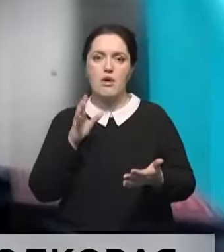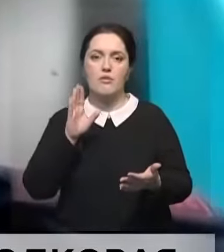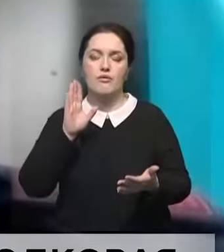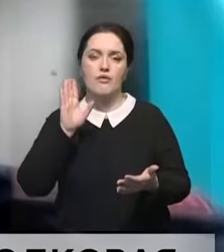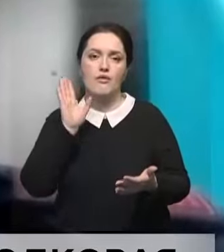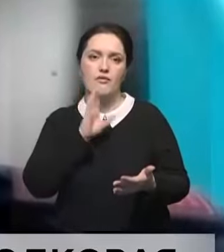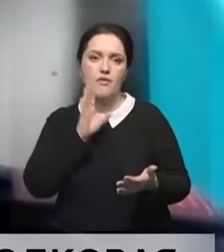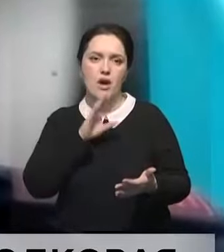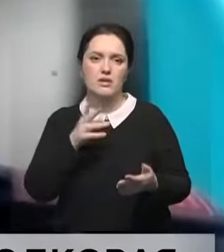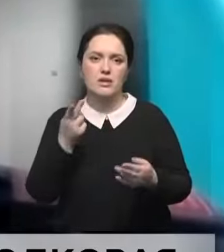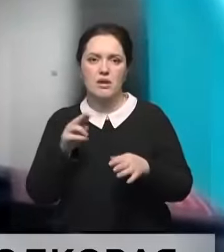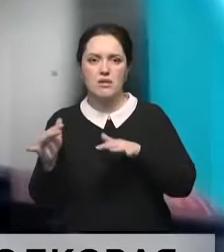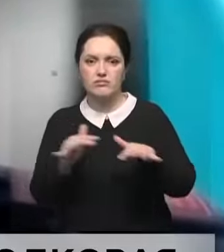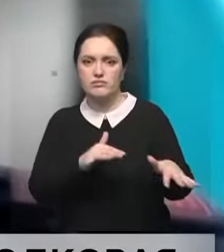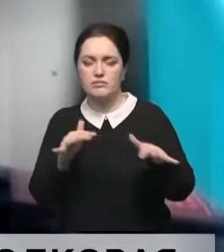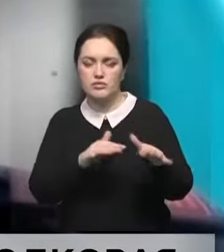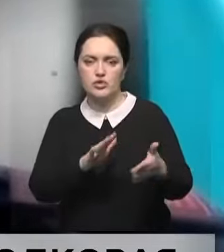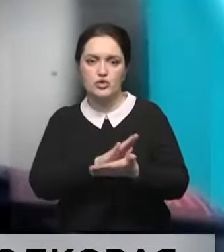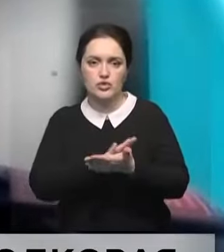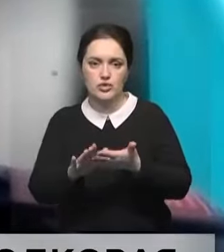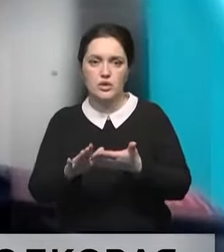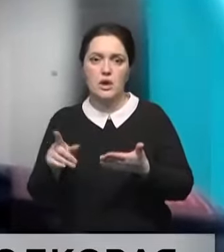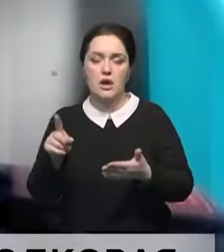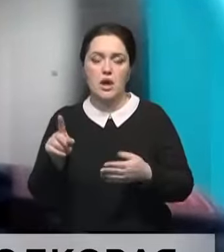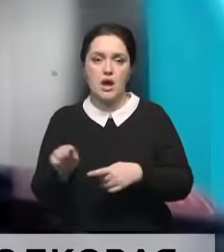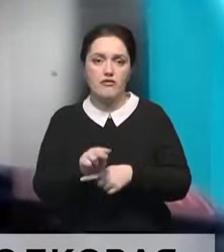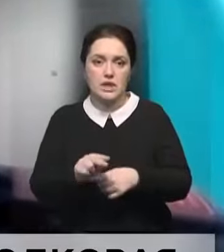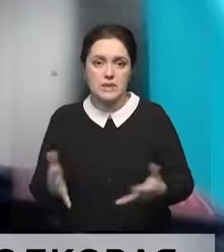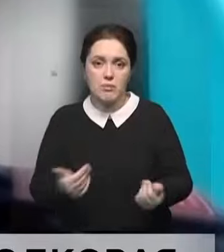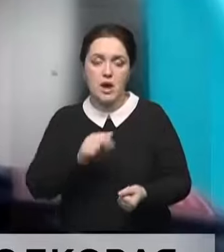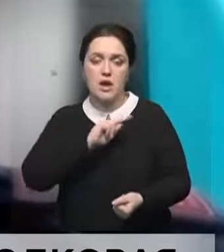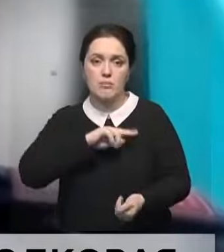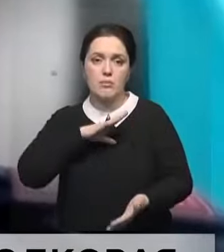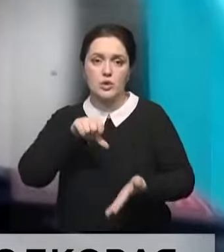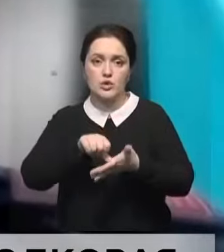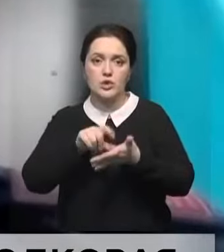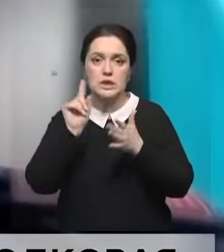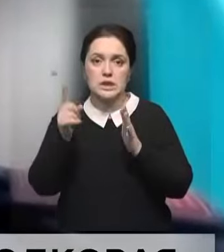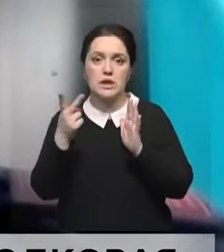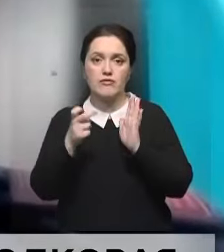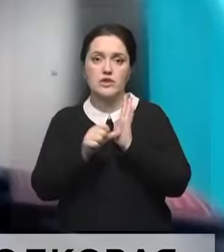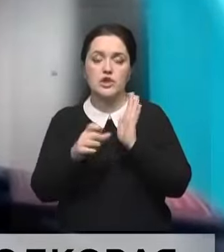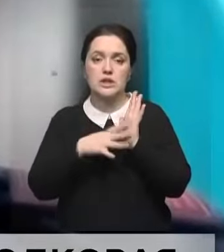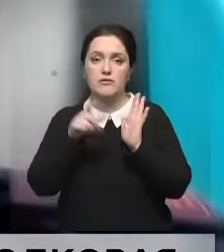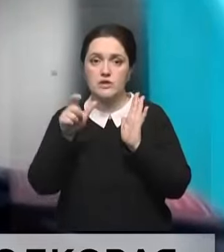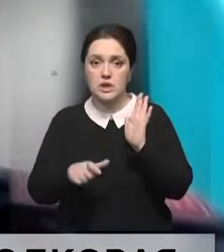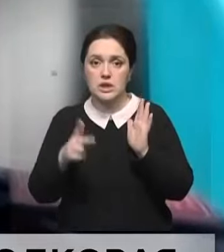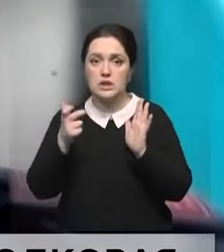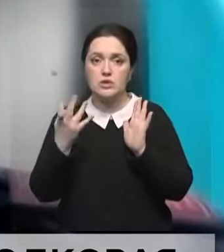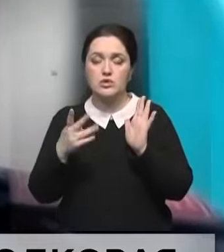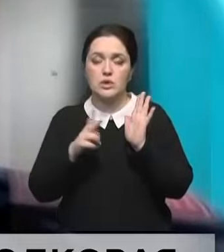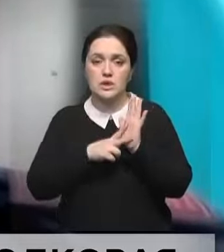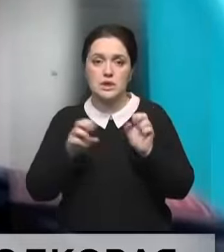сооружений. В аварийно-спасательных работах были задействованы 1269 человек, 347 единиц